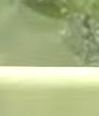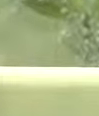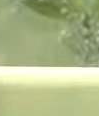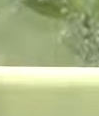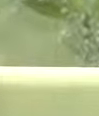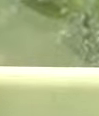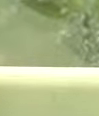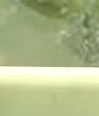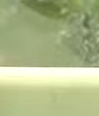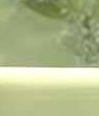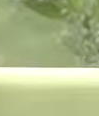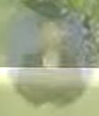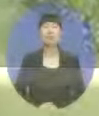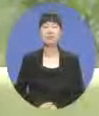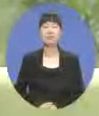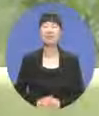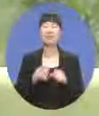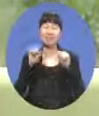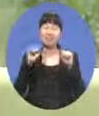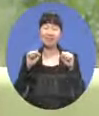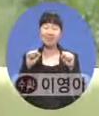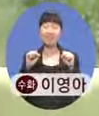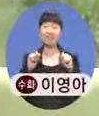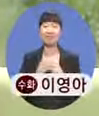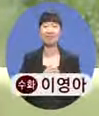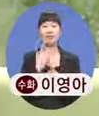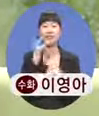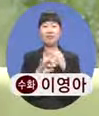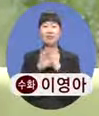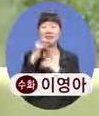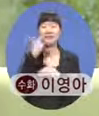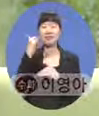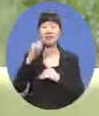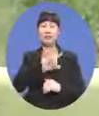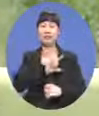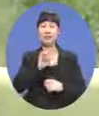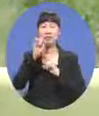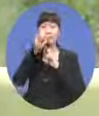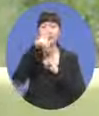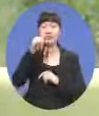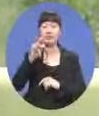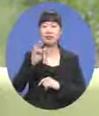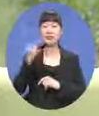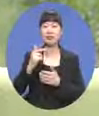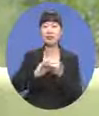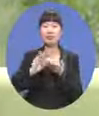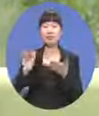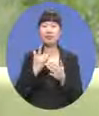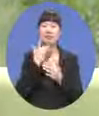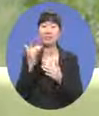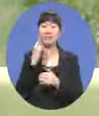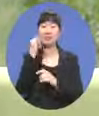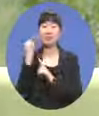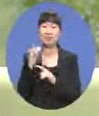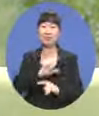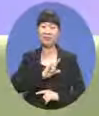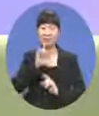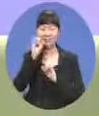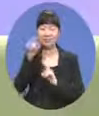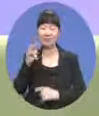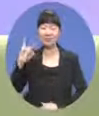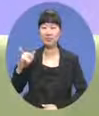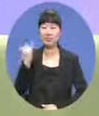시원합니다. 안녕하세요. 화요일 아침의 부모 지승현입니다. 자, 오늘도 저희와 함께 해주실 화요일의 엄마세요. 이혜은 씨 소개해드립니다.